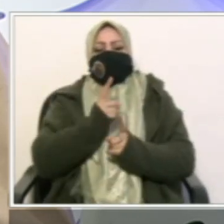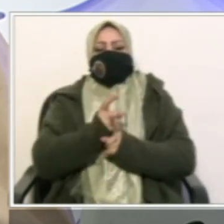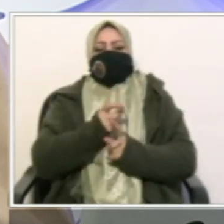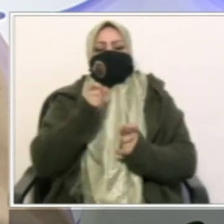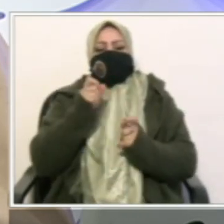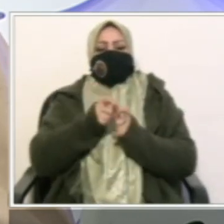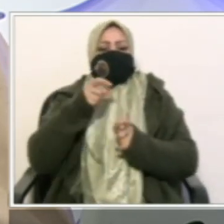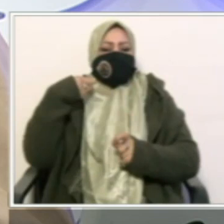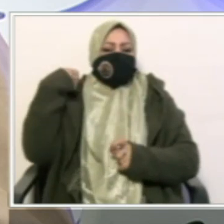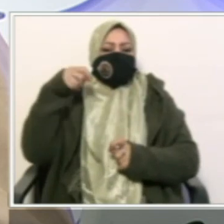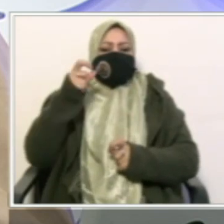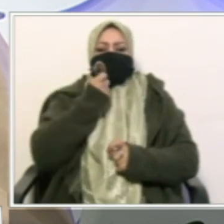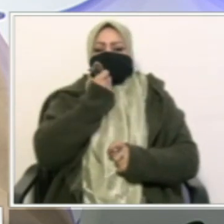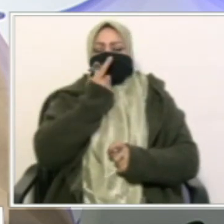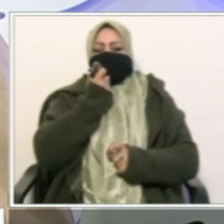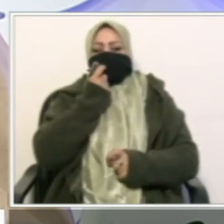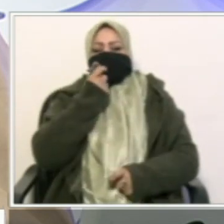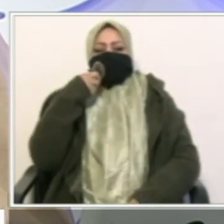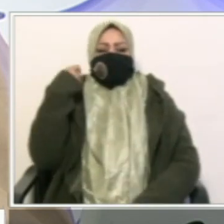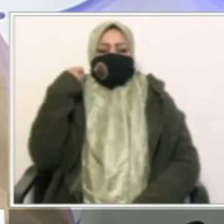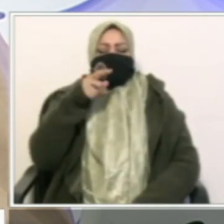والأرقام التي للتواصل